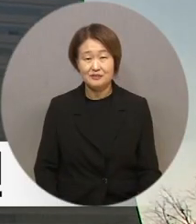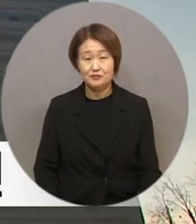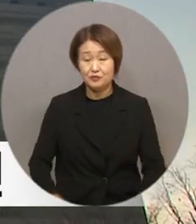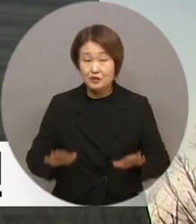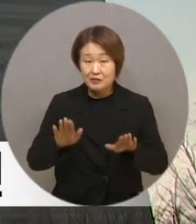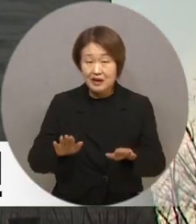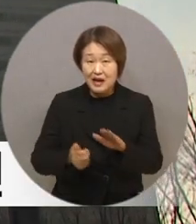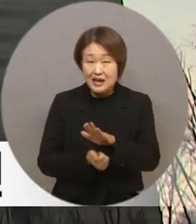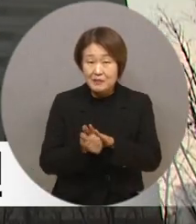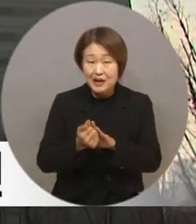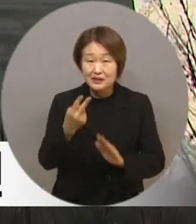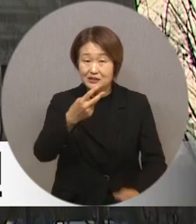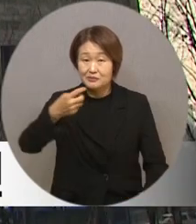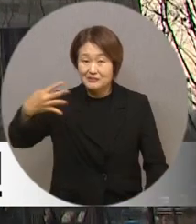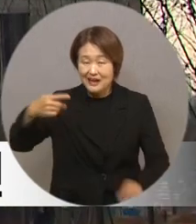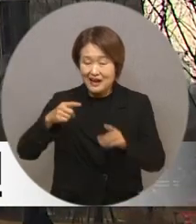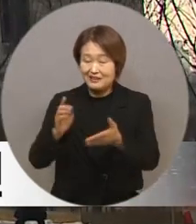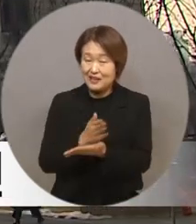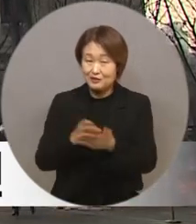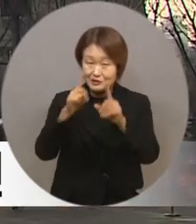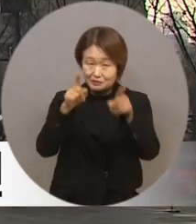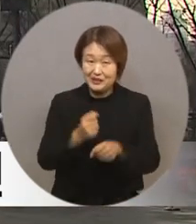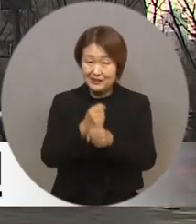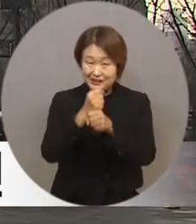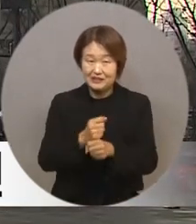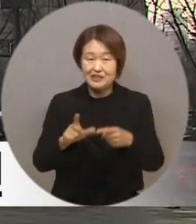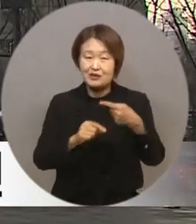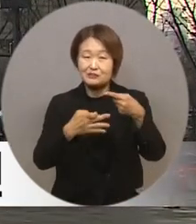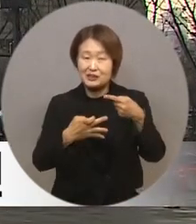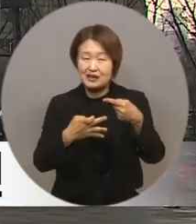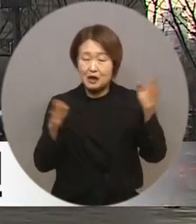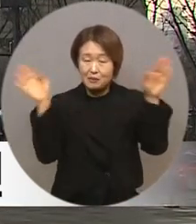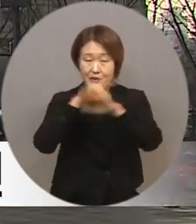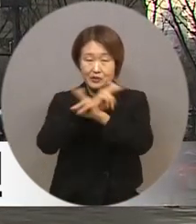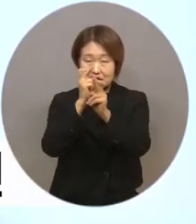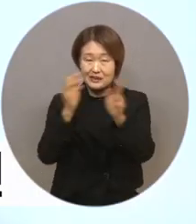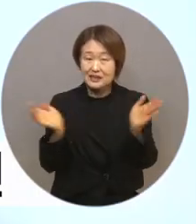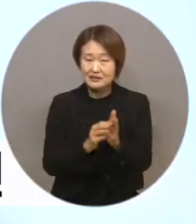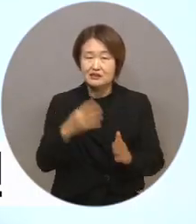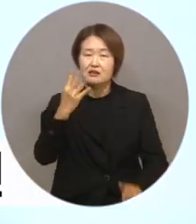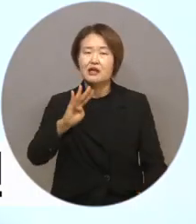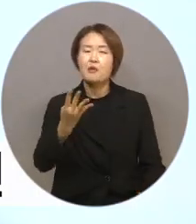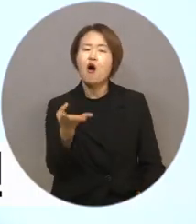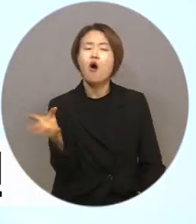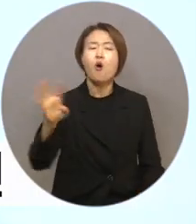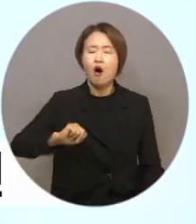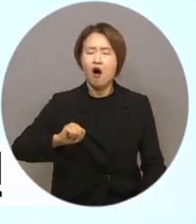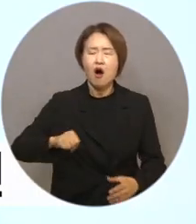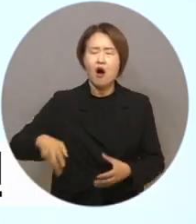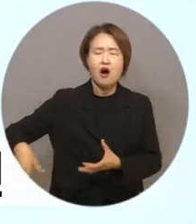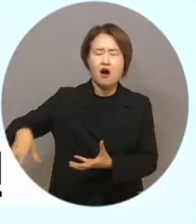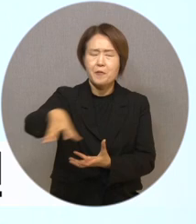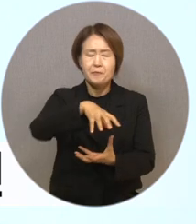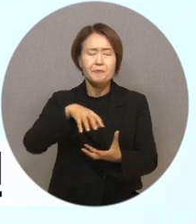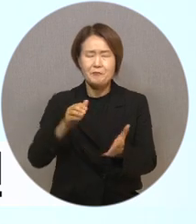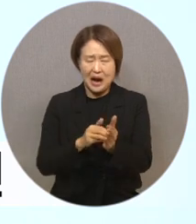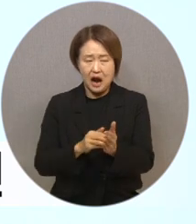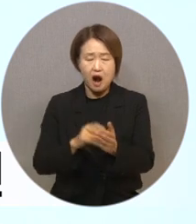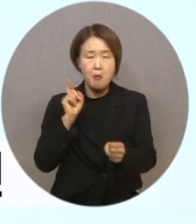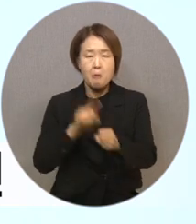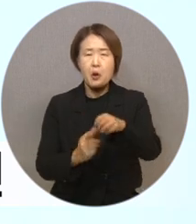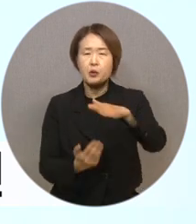이번 희망 2024 나눔 캠페인은 1월 14일 자정까지 4,400억 원이 모금되며 목표액을